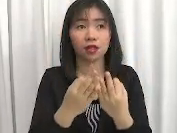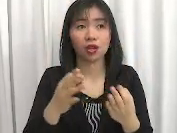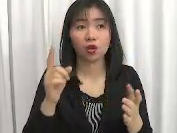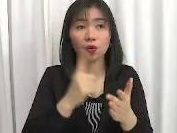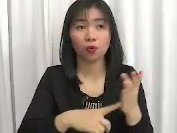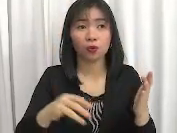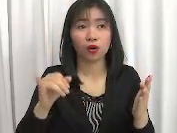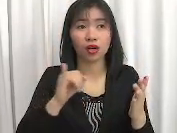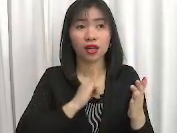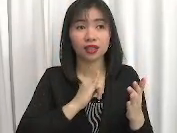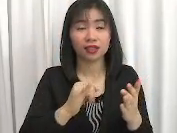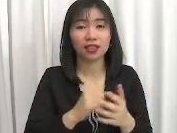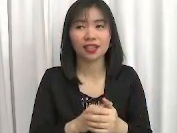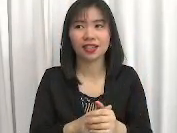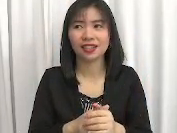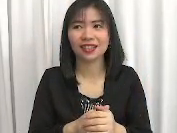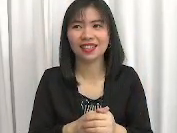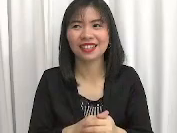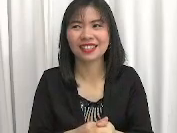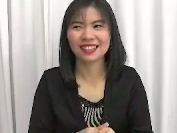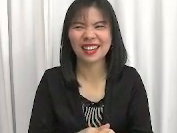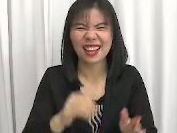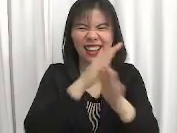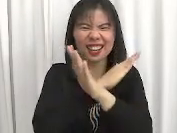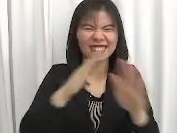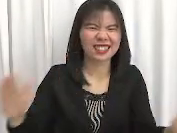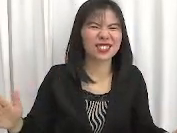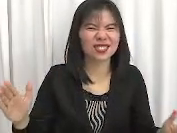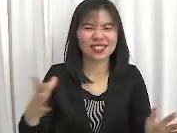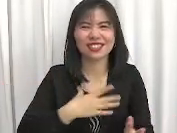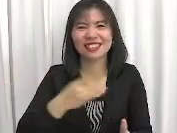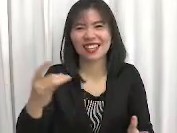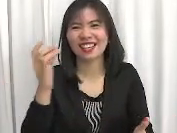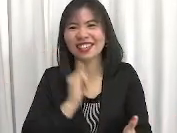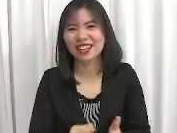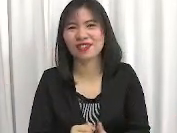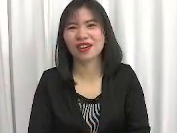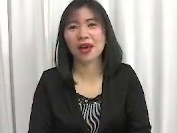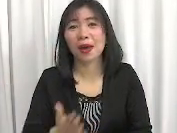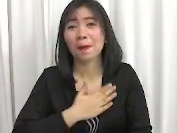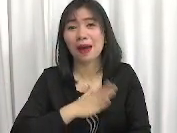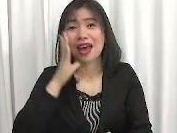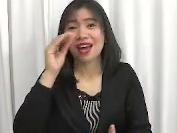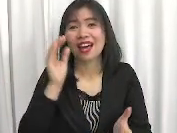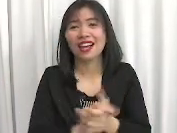yung binubungangaan ako ng babae. Yeah. Yung talagang...